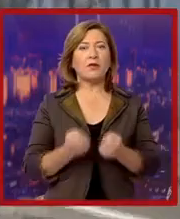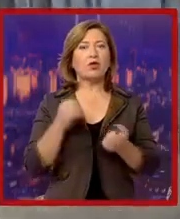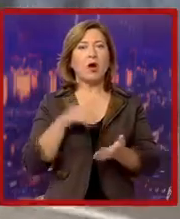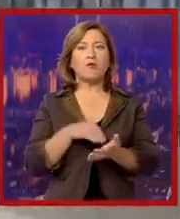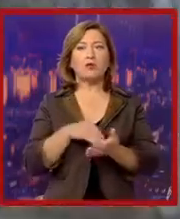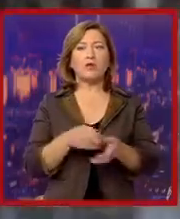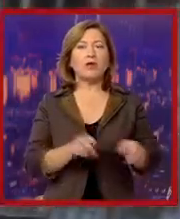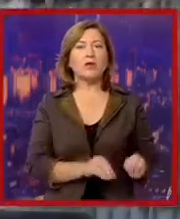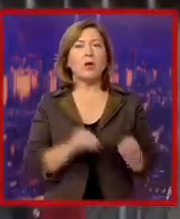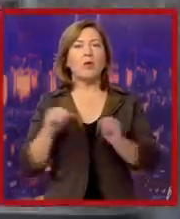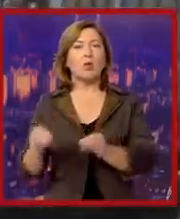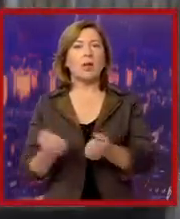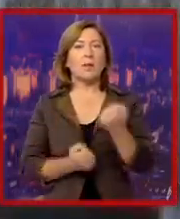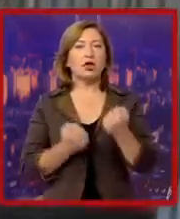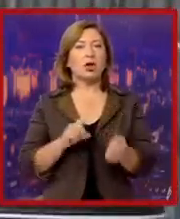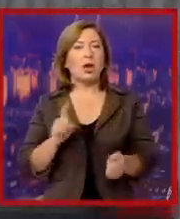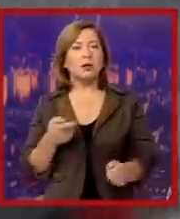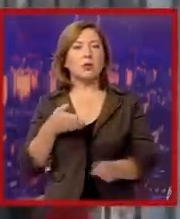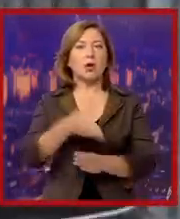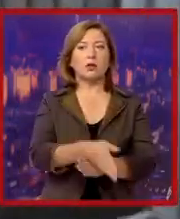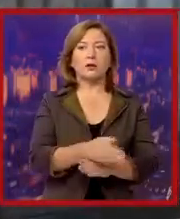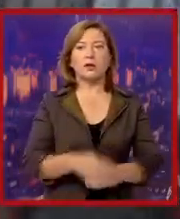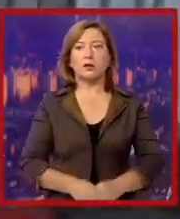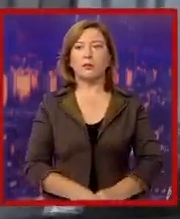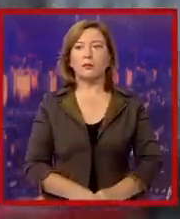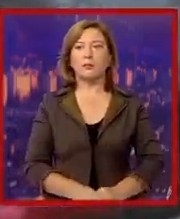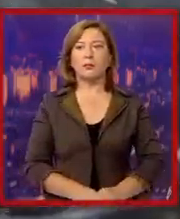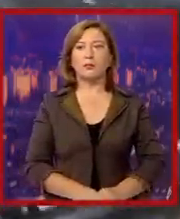mute câteva mașini pentru a interveni. Deschideți porta aia!